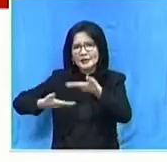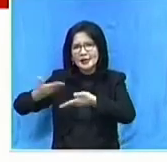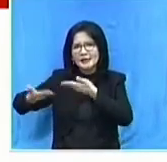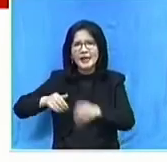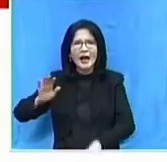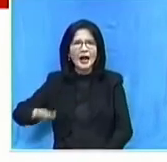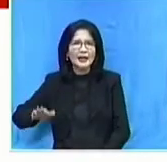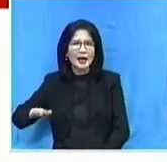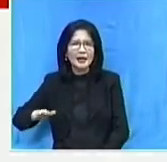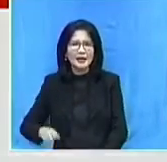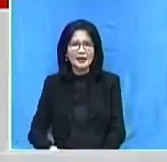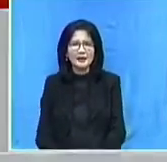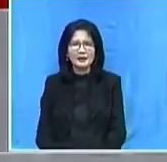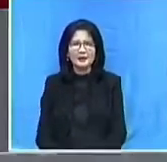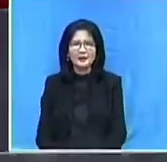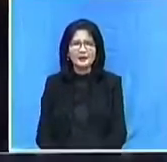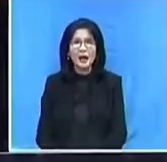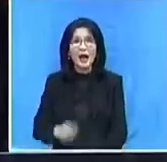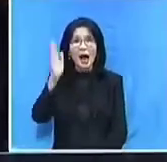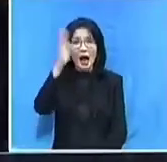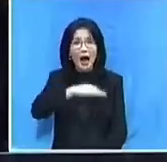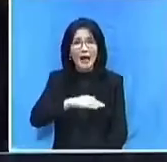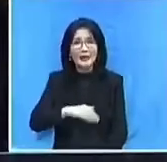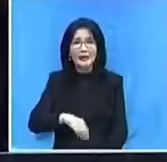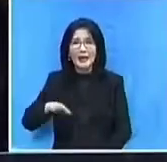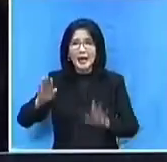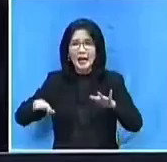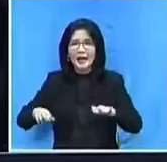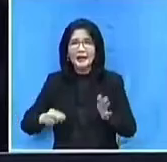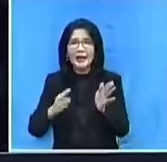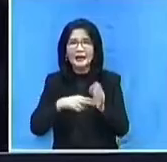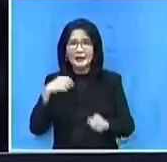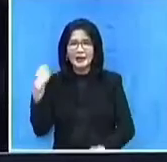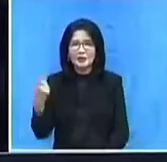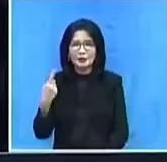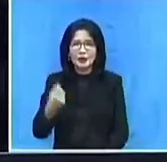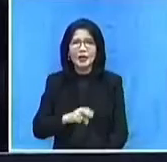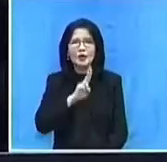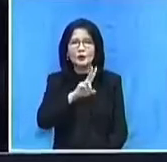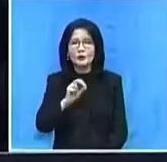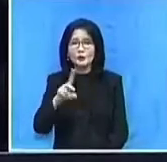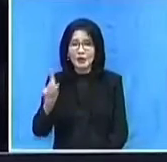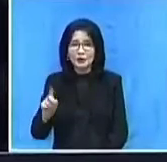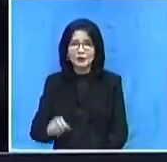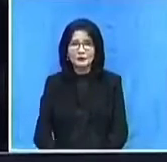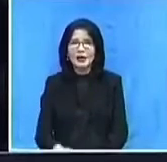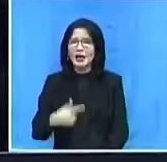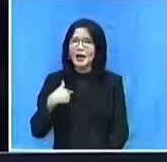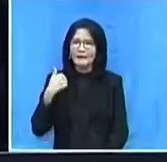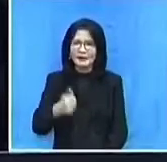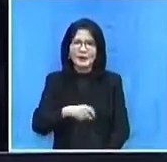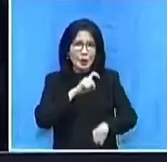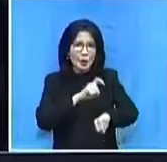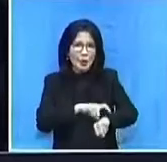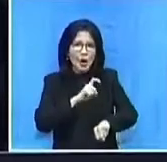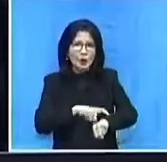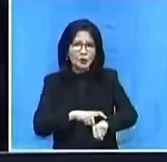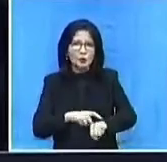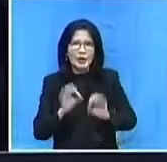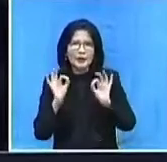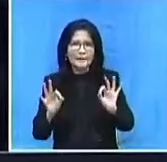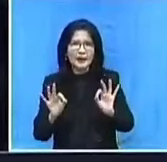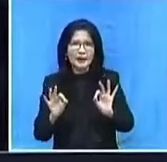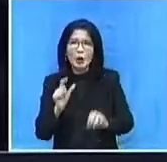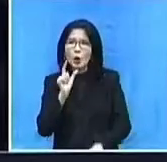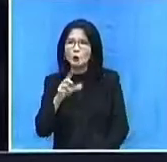kita Oleh karena itu pada hari anak nasional tahun 2021 ini dapat menjadi momentum bagi